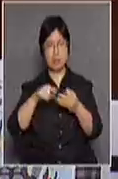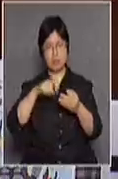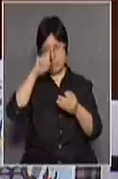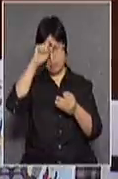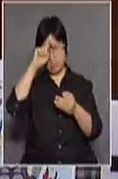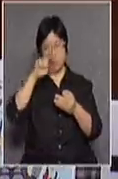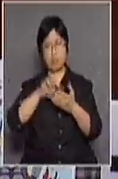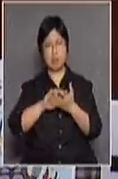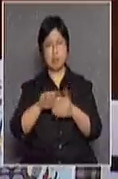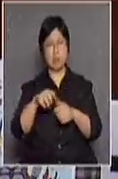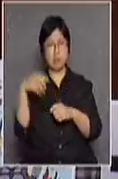求記名表決，表決鐘響一分鐘。